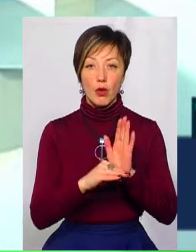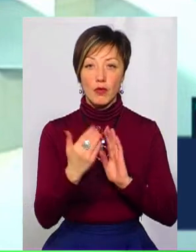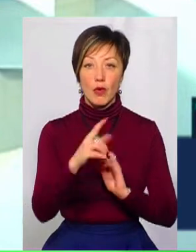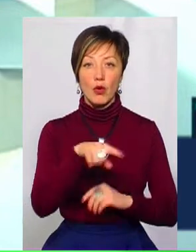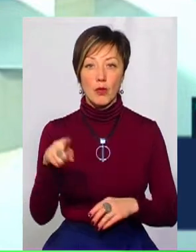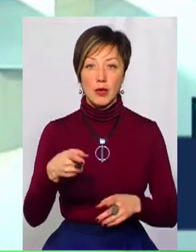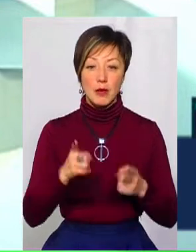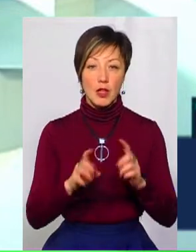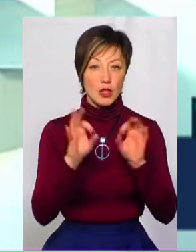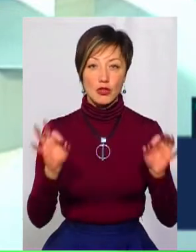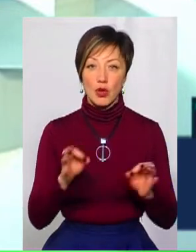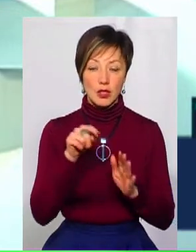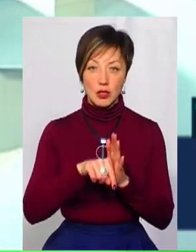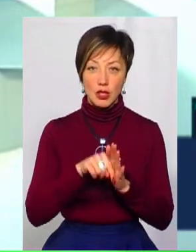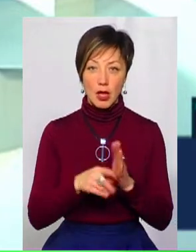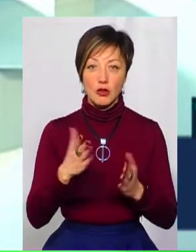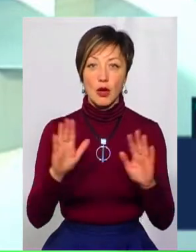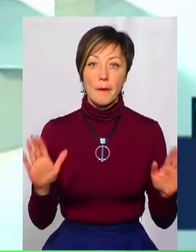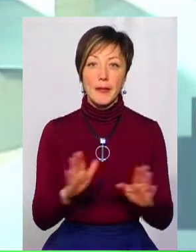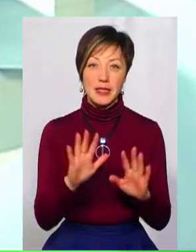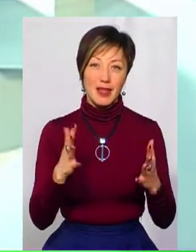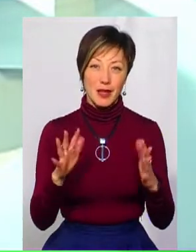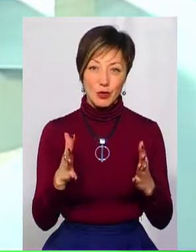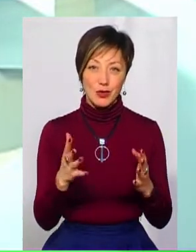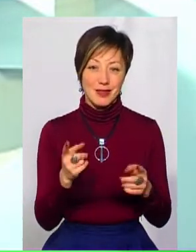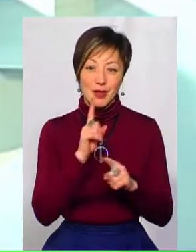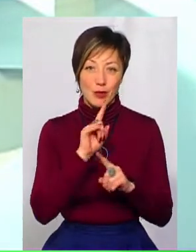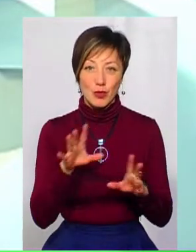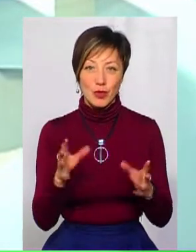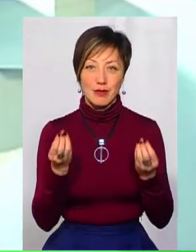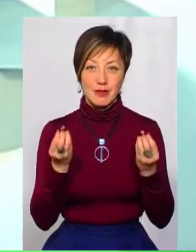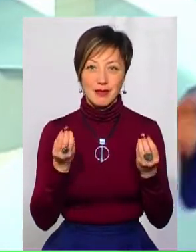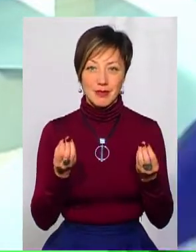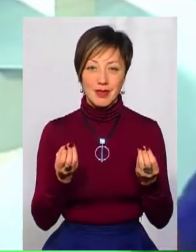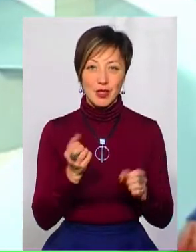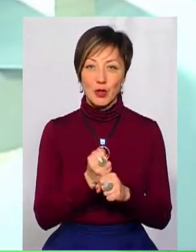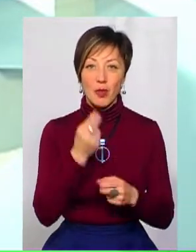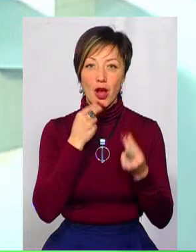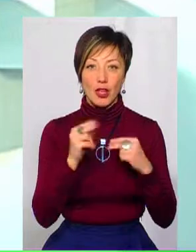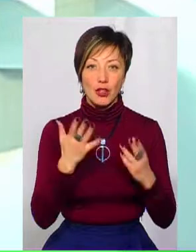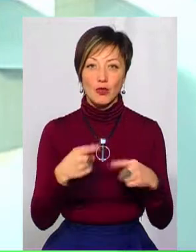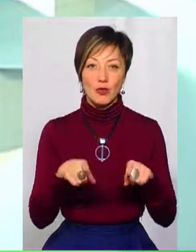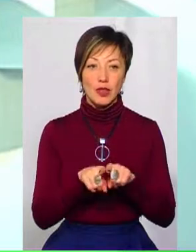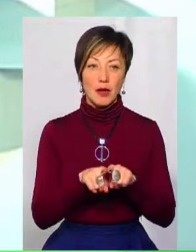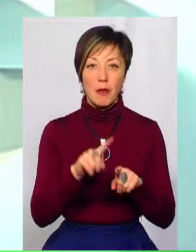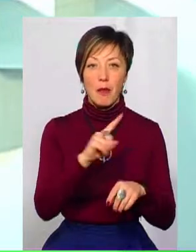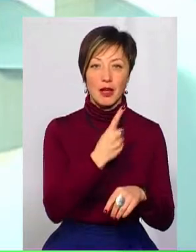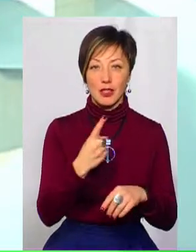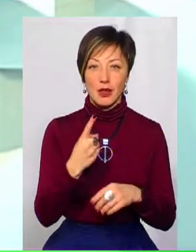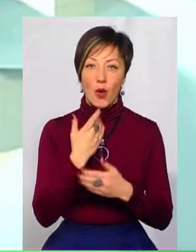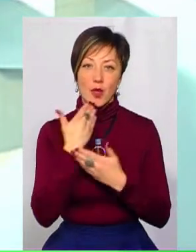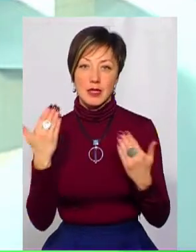насправді нічого не означає. Тобто, якщо пісня не дуже, то вона і не буде, вона не зробить краще, якщо ти будеш перший чи останній.